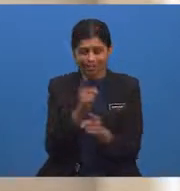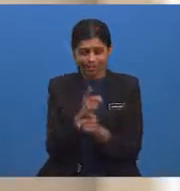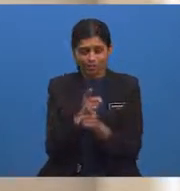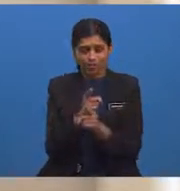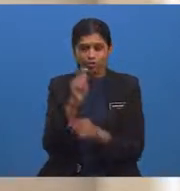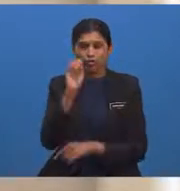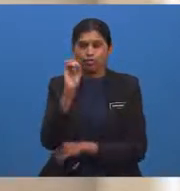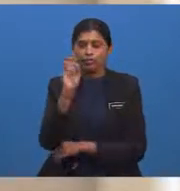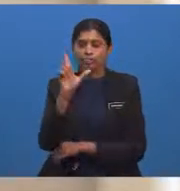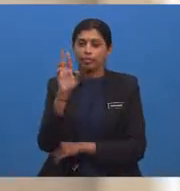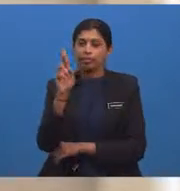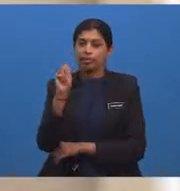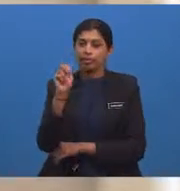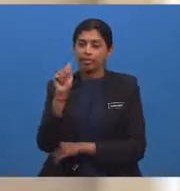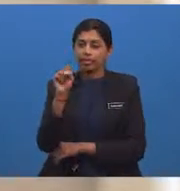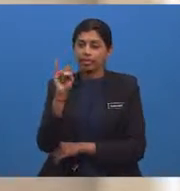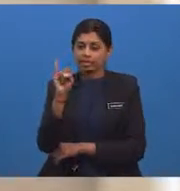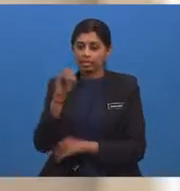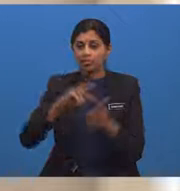Toleransi bermaksud tolak angsur.